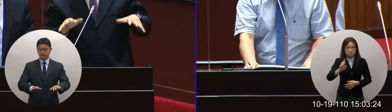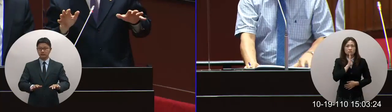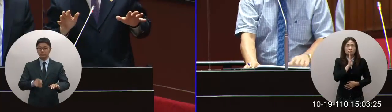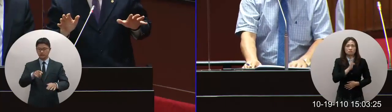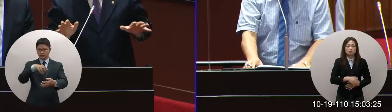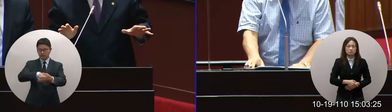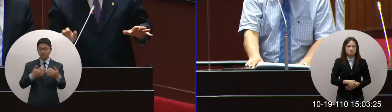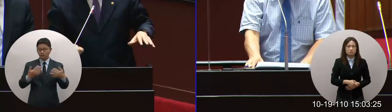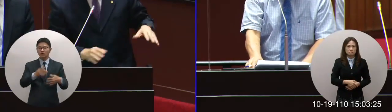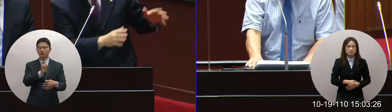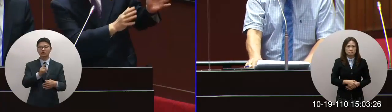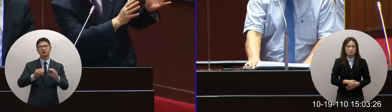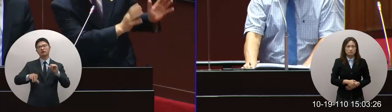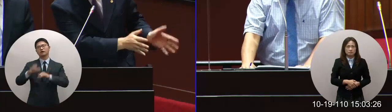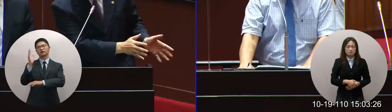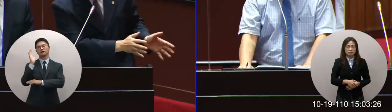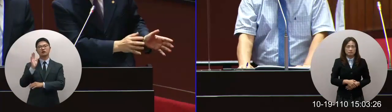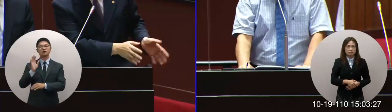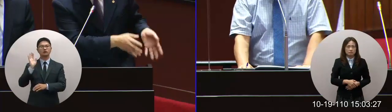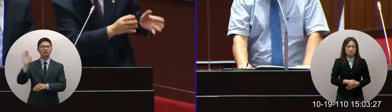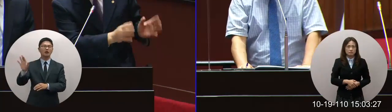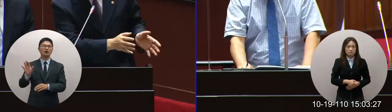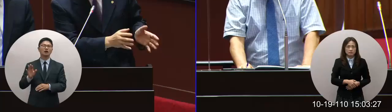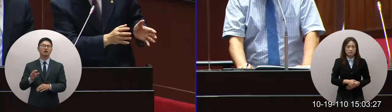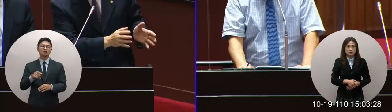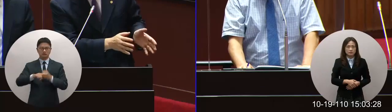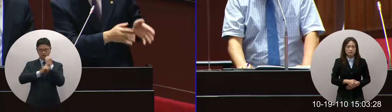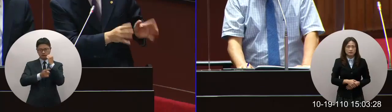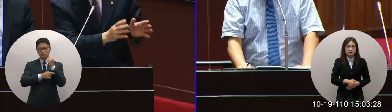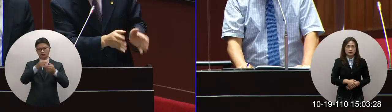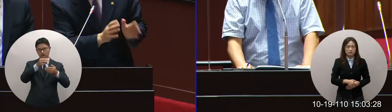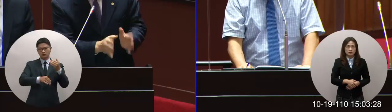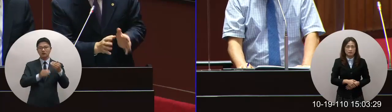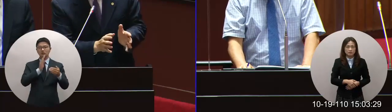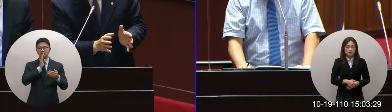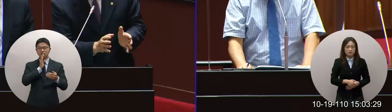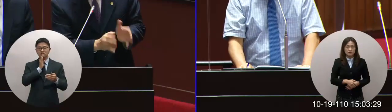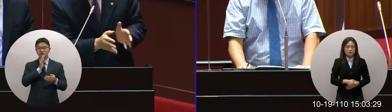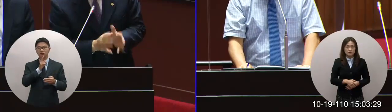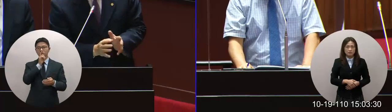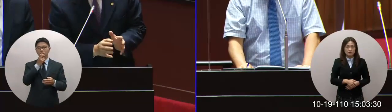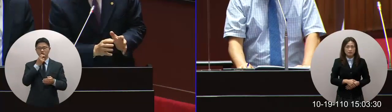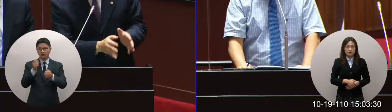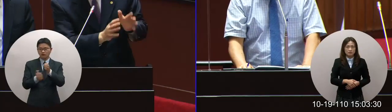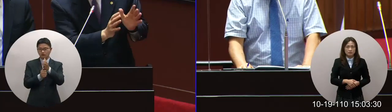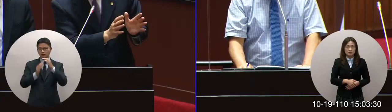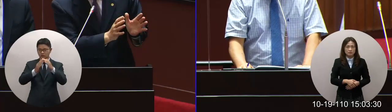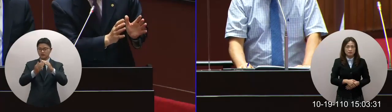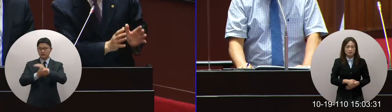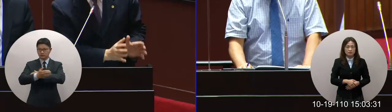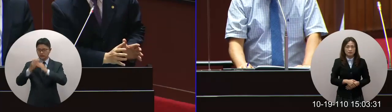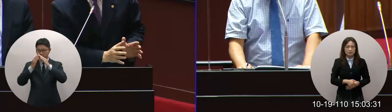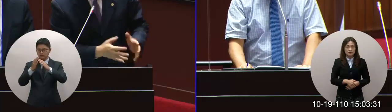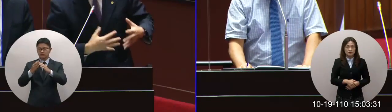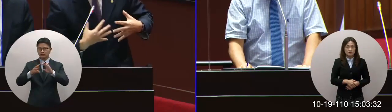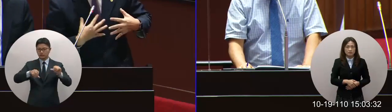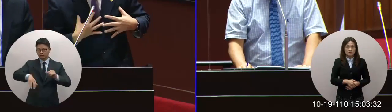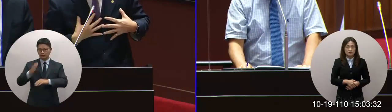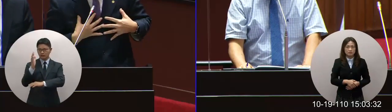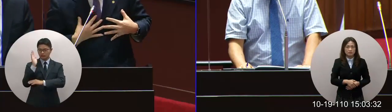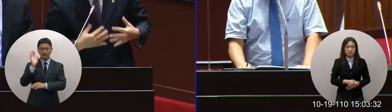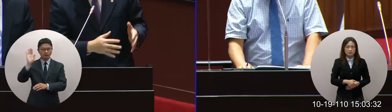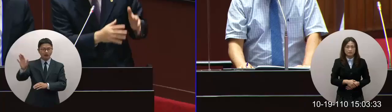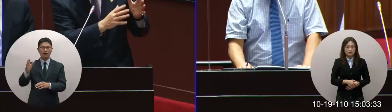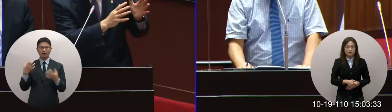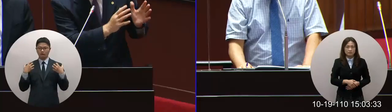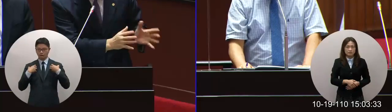因为在地方政府吼，因为在咱的法律规定就是地方直辖市 各级政府他们去做相关的辅导，我们是